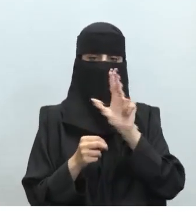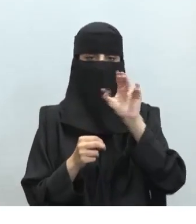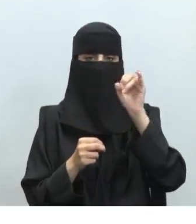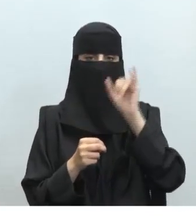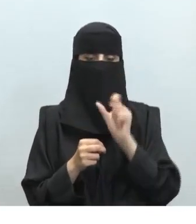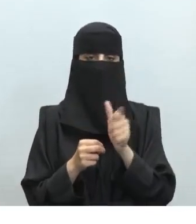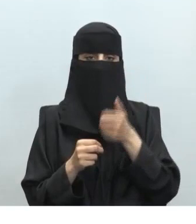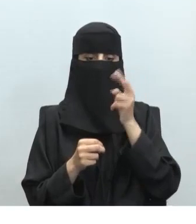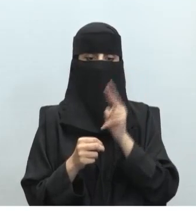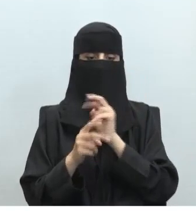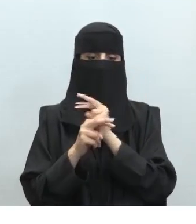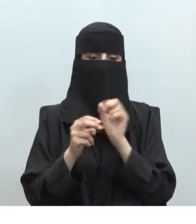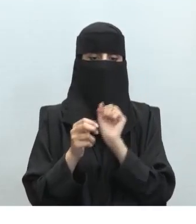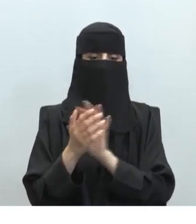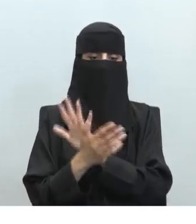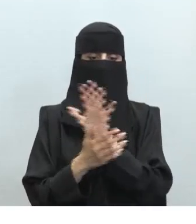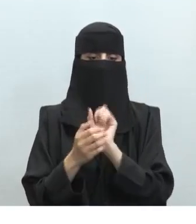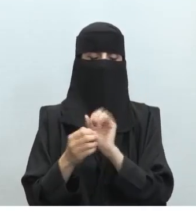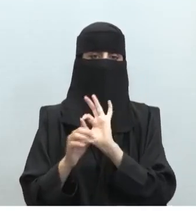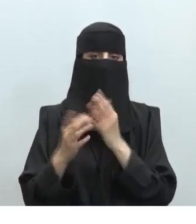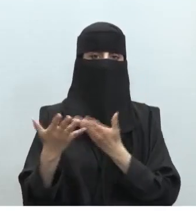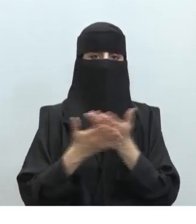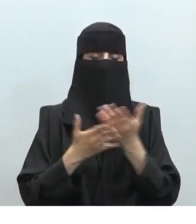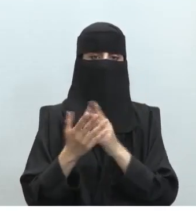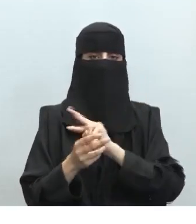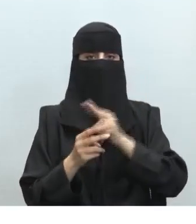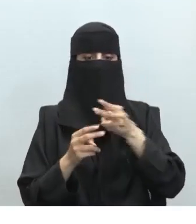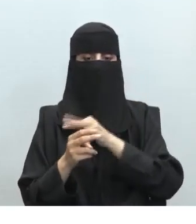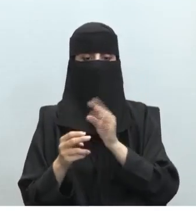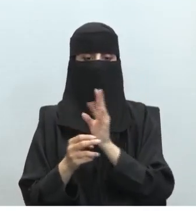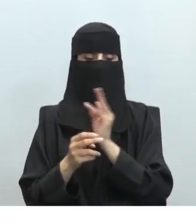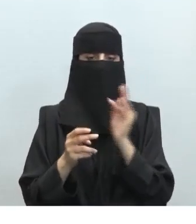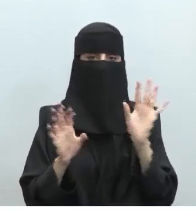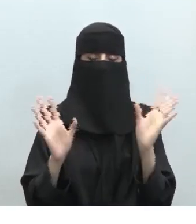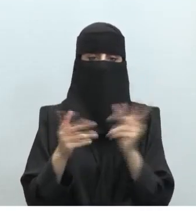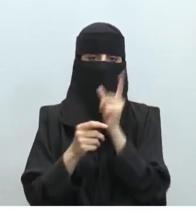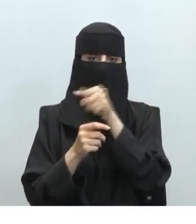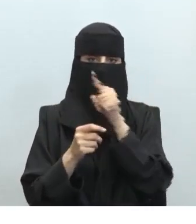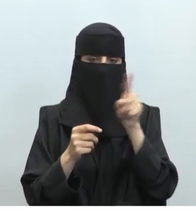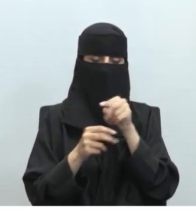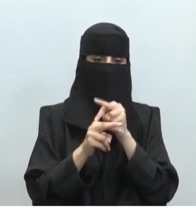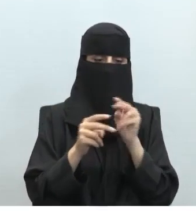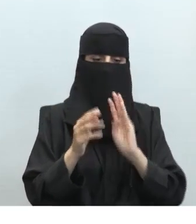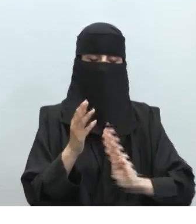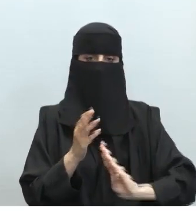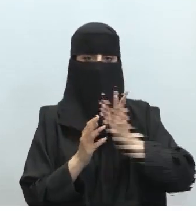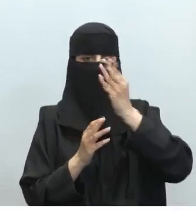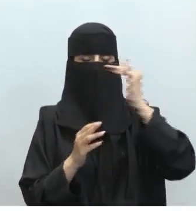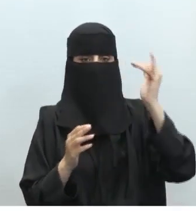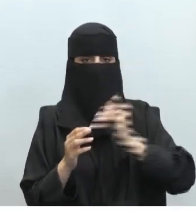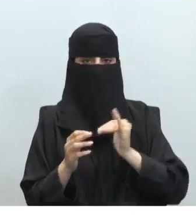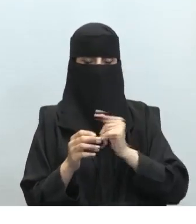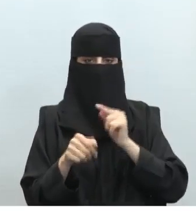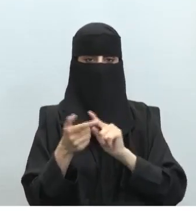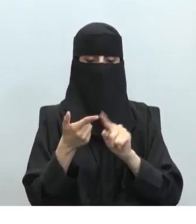تنتج او تنتج عن التفاعل بين العديد من ازواج الجينات مثل لون الجل طول القامه لون العيون نمط بصمه الاصابع اظهرنا هذه